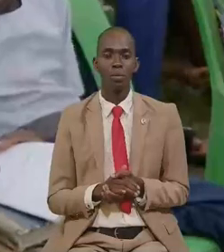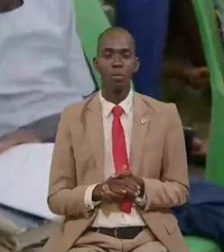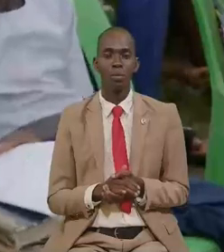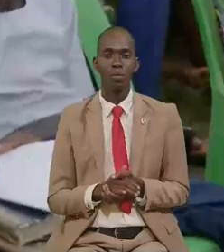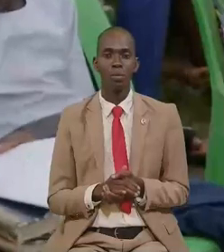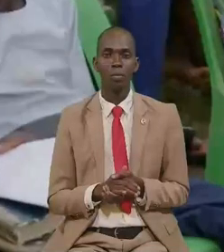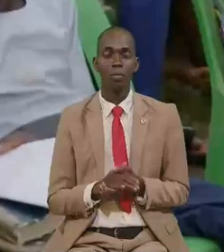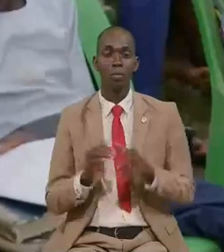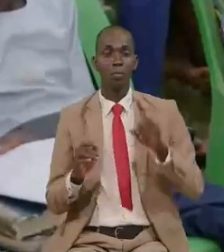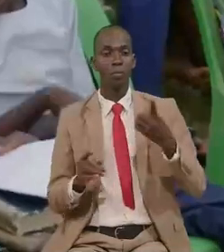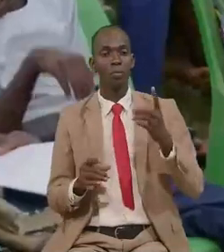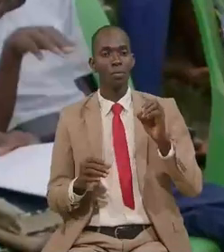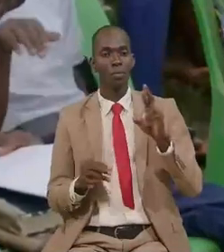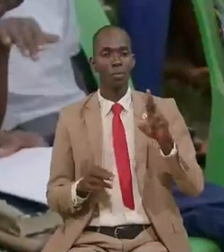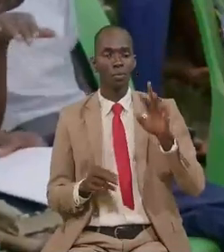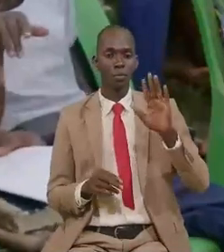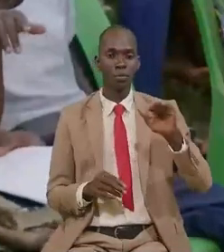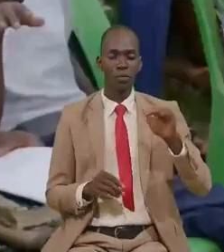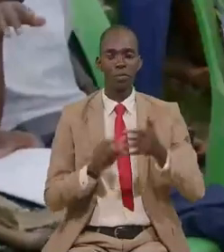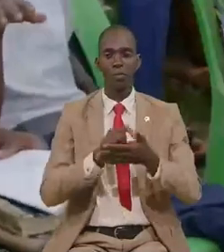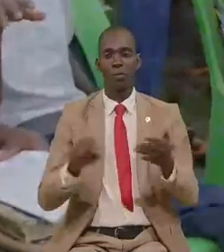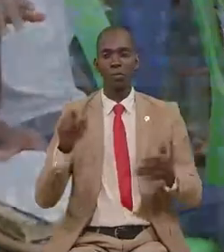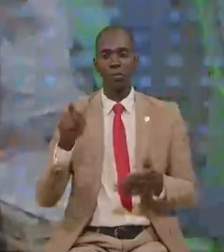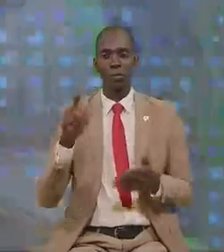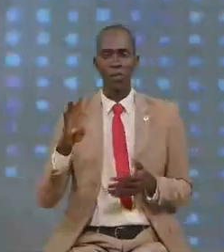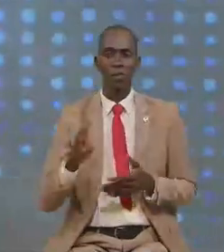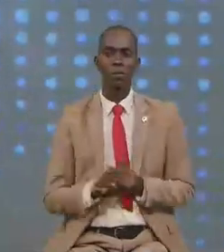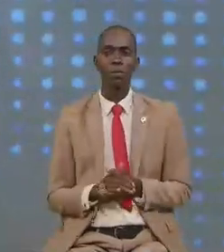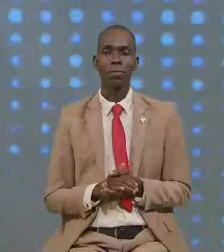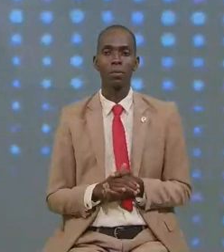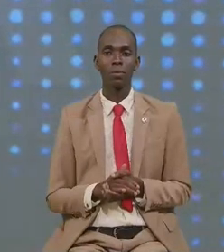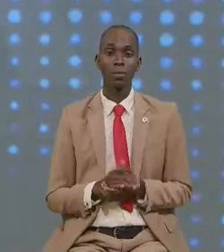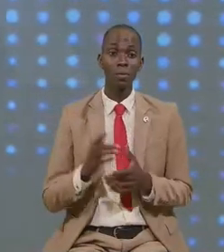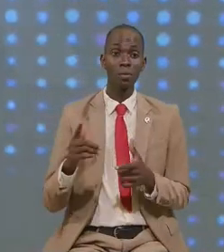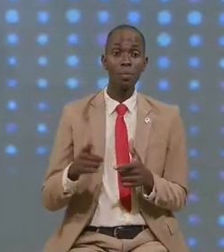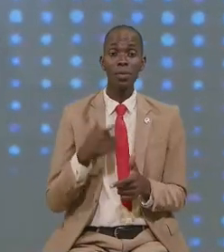24. 1 Corinthiens chapitre 15, 24.